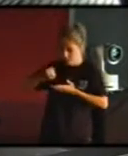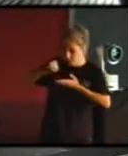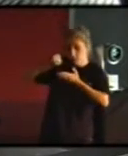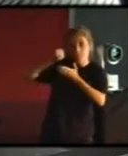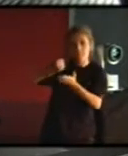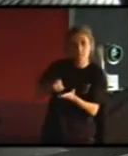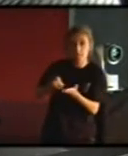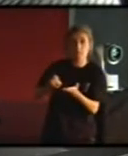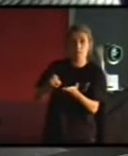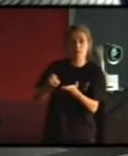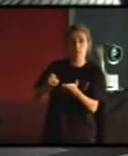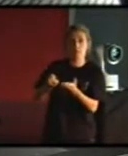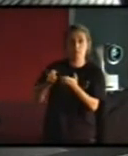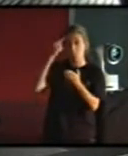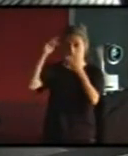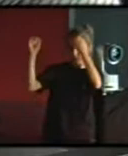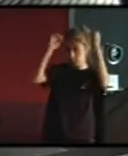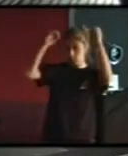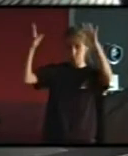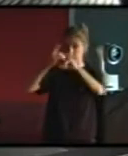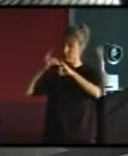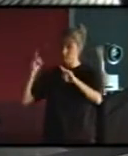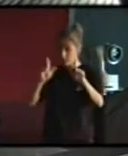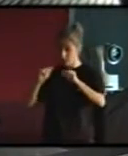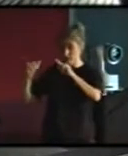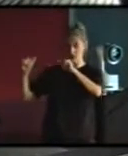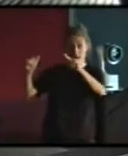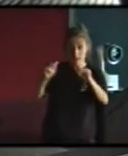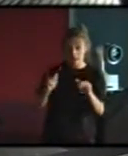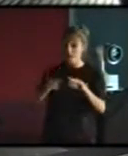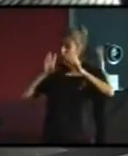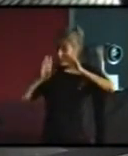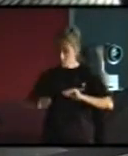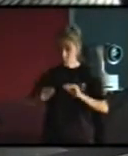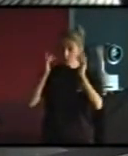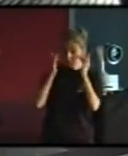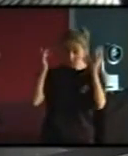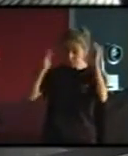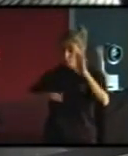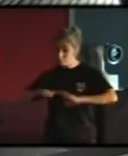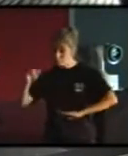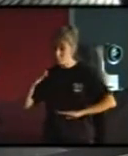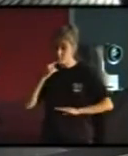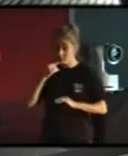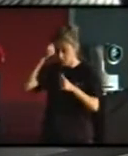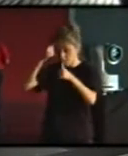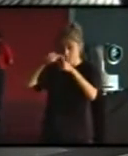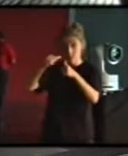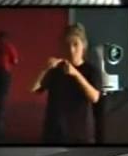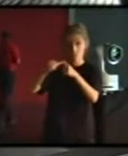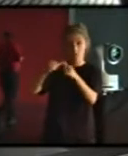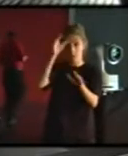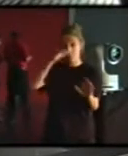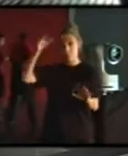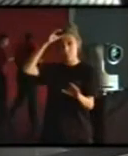patrimoine commun à un ensemble de gens qui vivent là, ou qui ont vécu là, ou qui ont eu une expérience, qui en partagent la mémoire. Et on